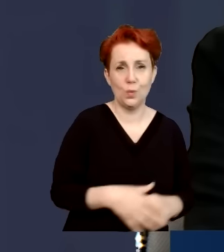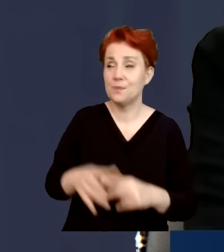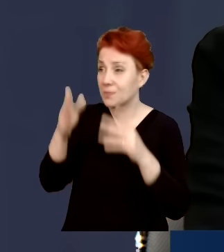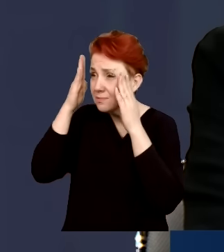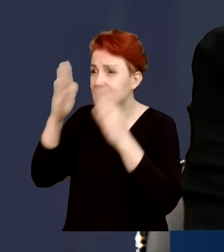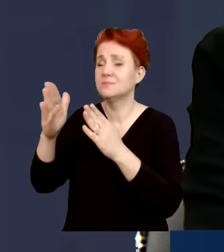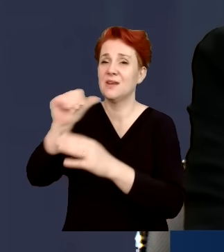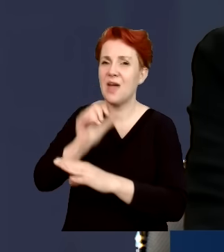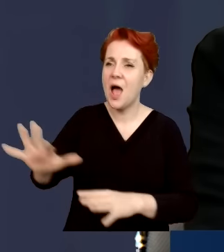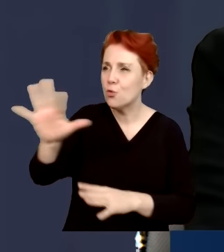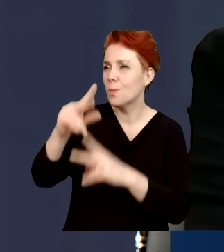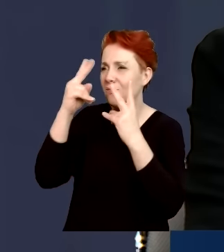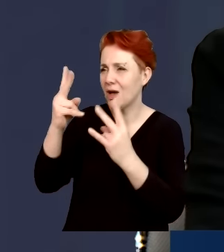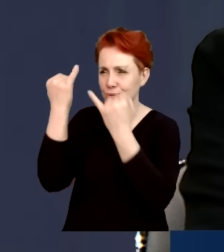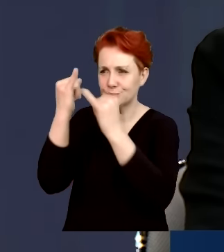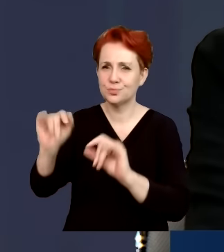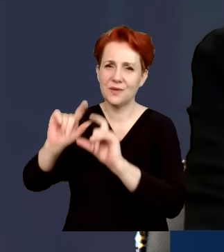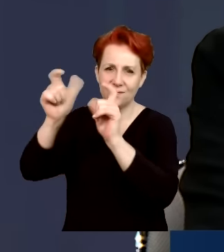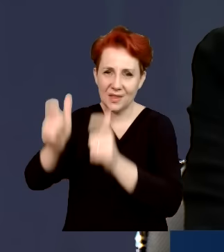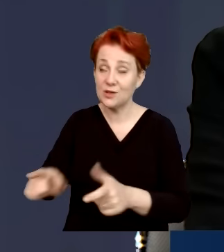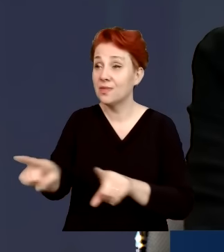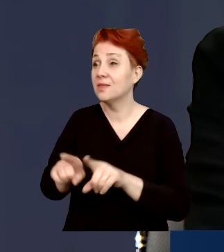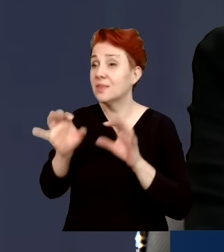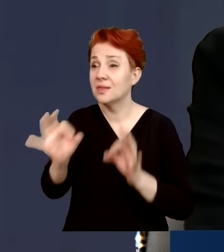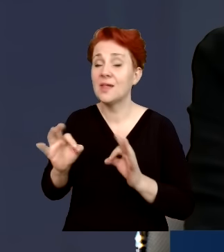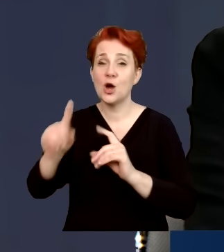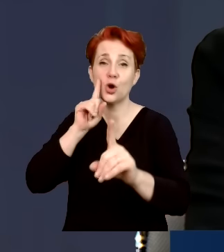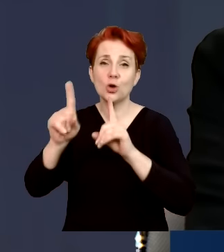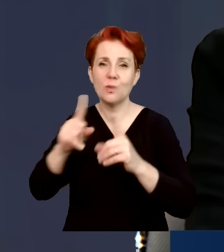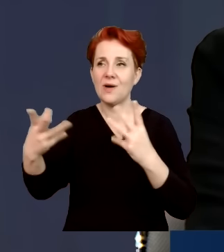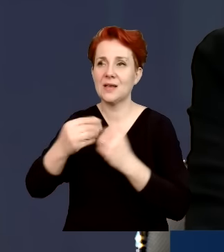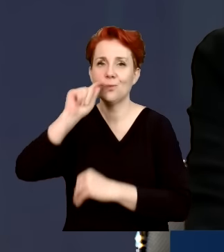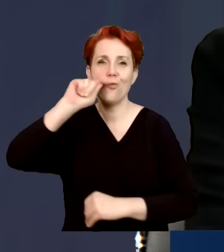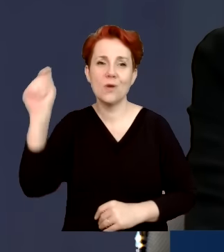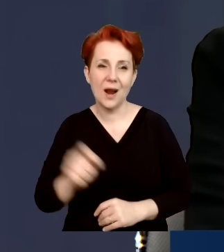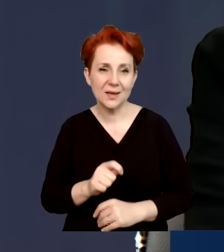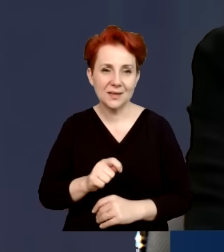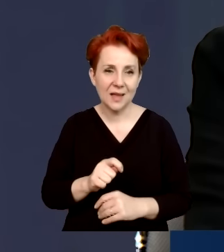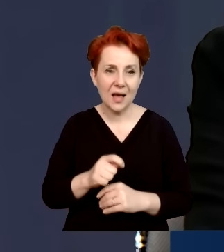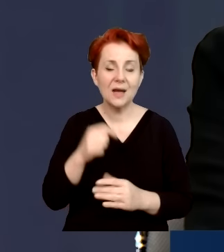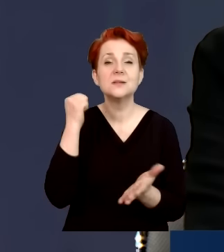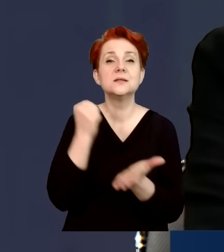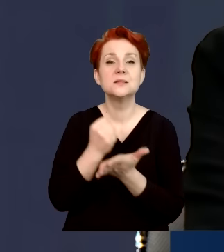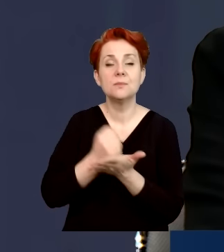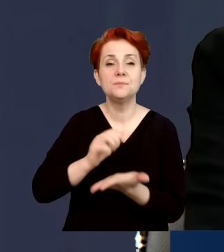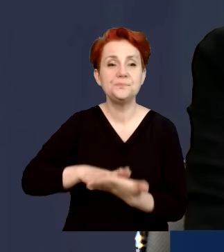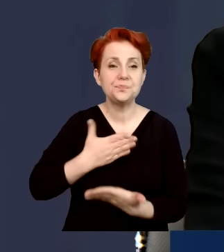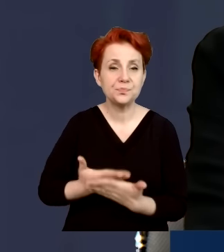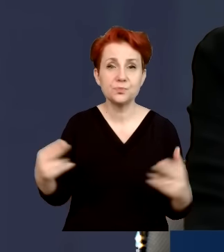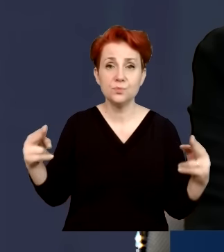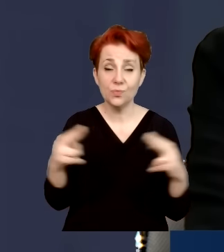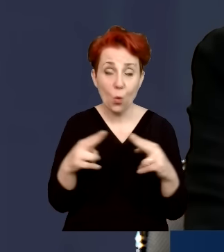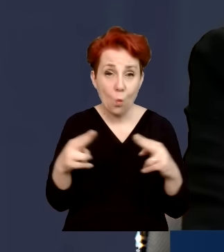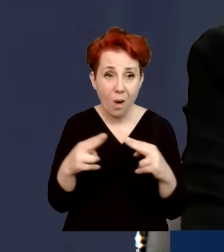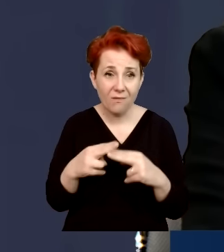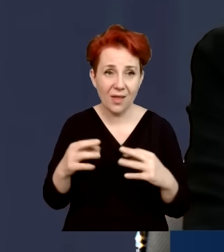Europie. Przecież są rozmowy w tym momencie ze stroną ukraińską w kwestii na przykład umowy przecież